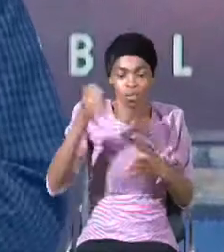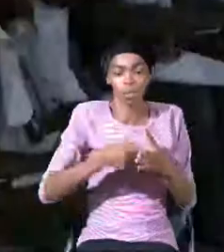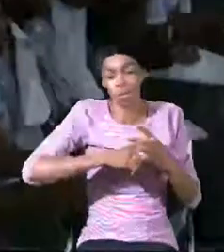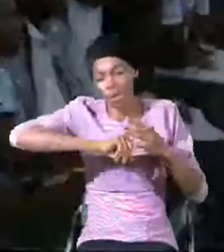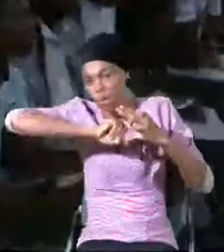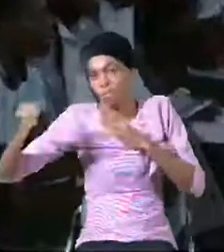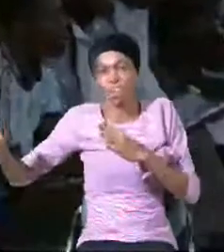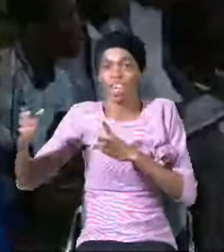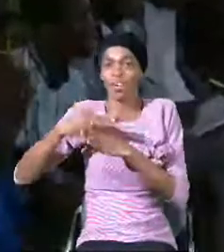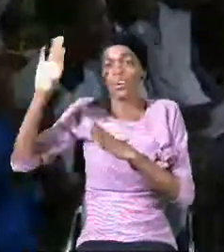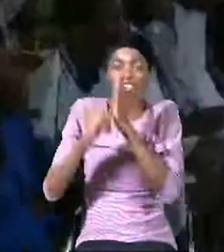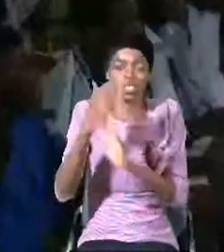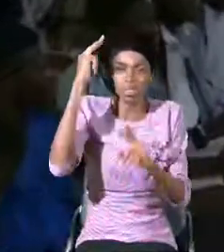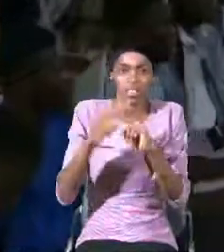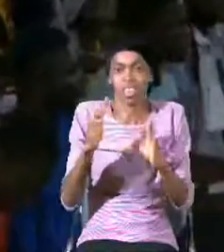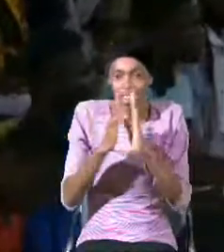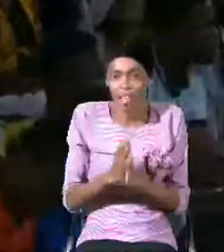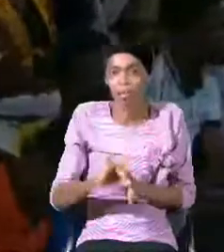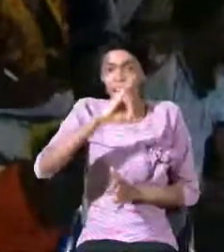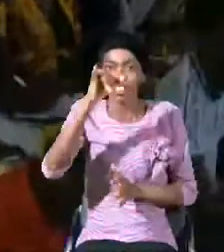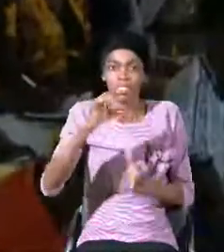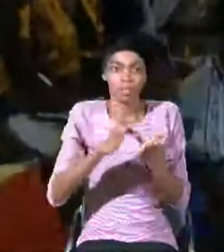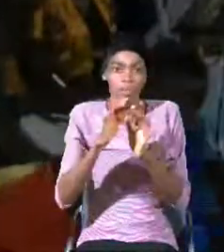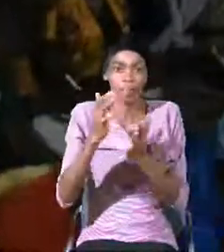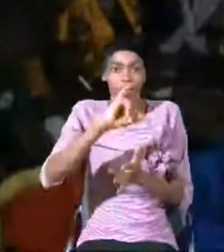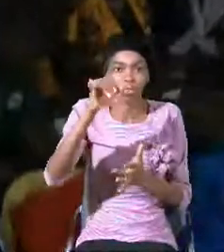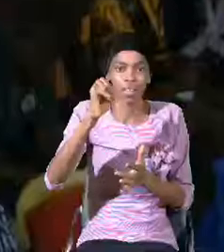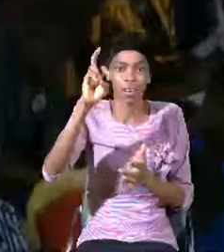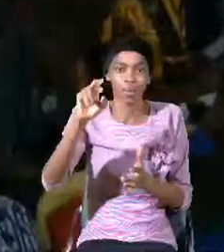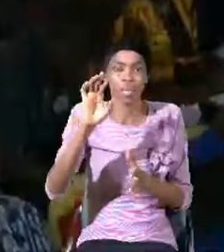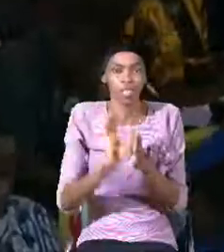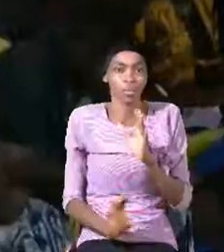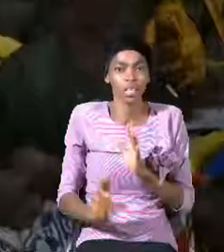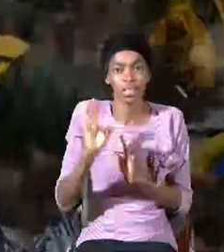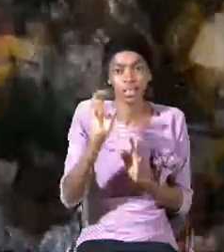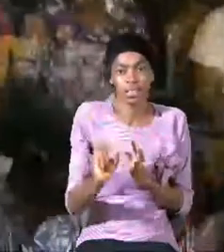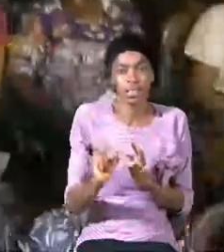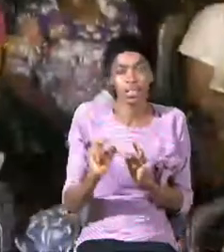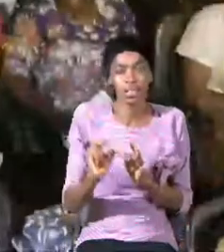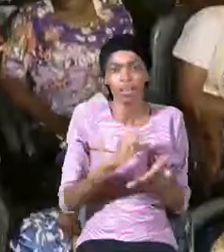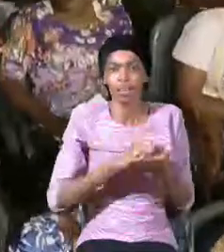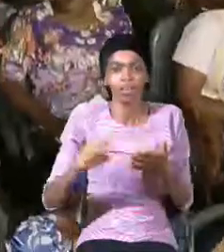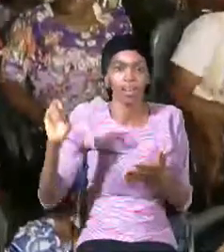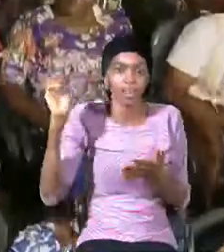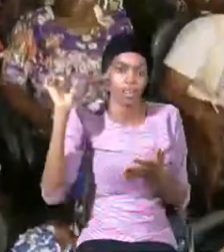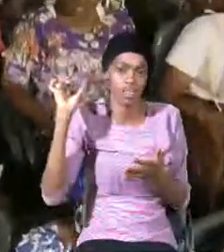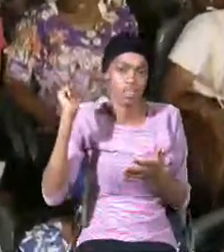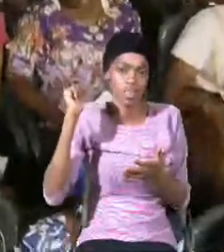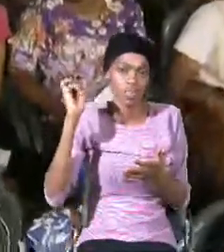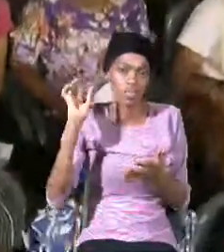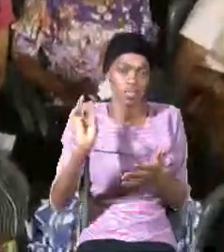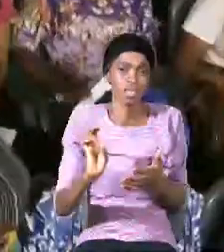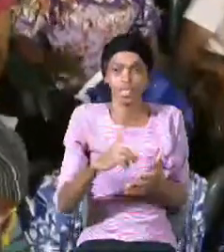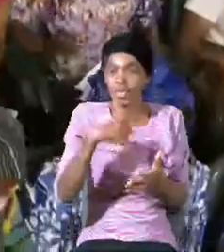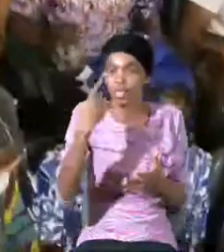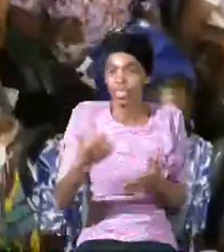de Jésus. Jérémie, chapitre 30, verset 17.